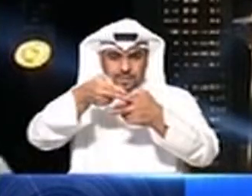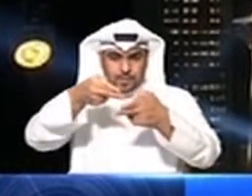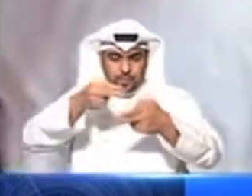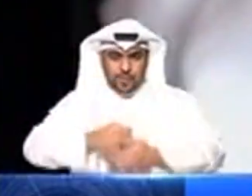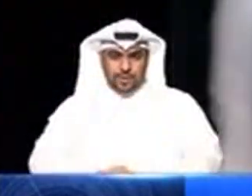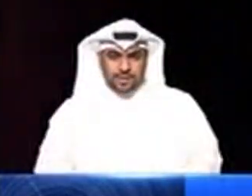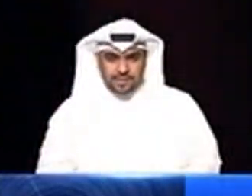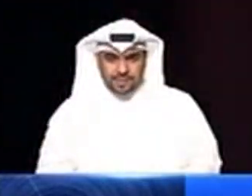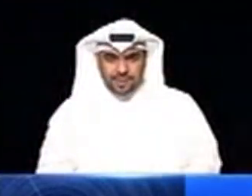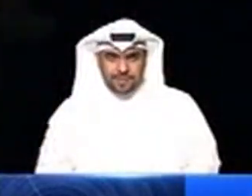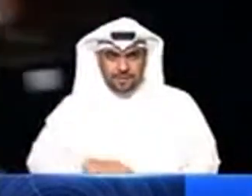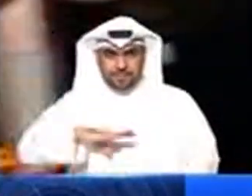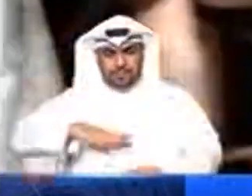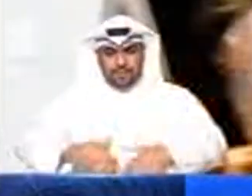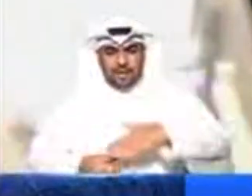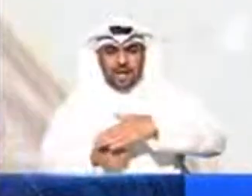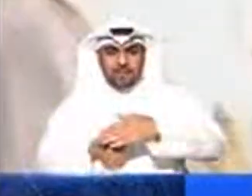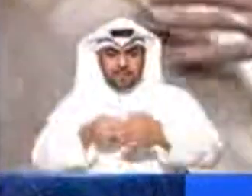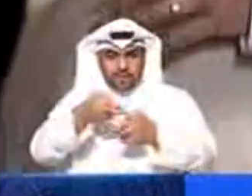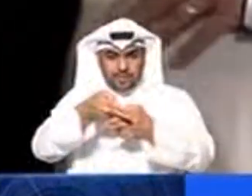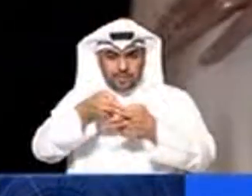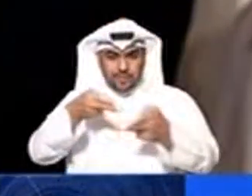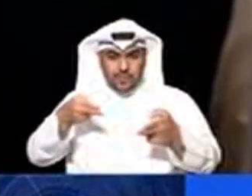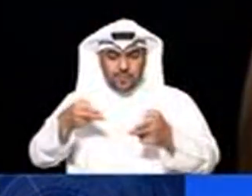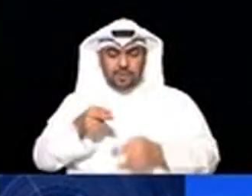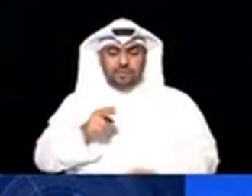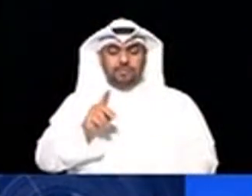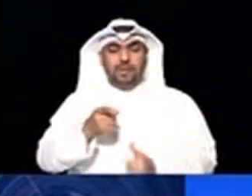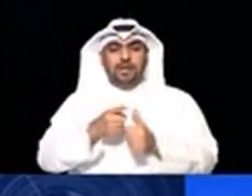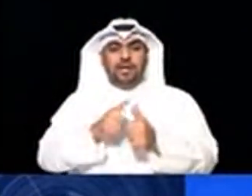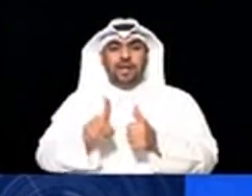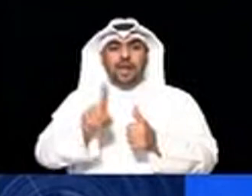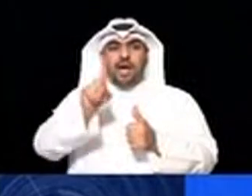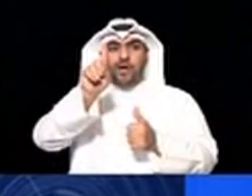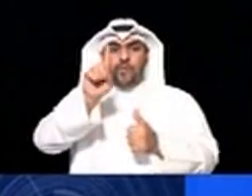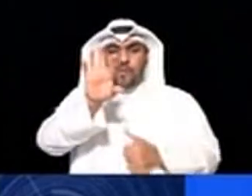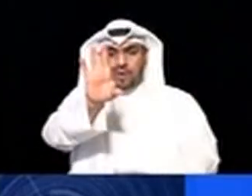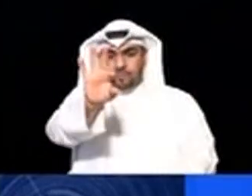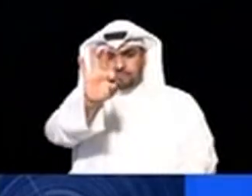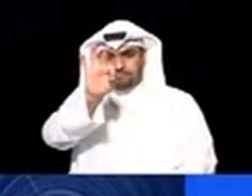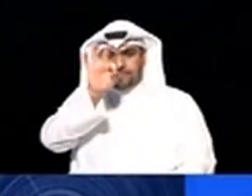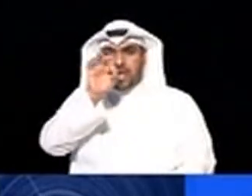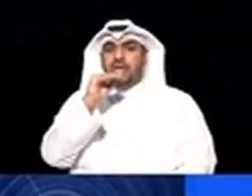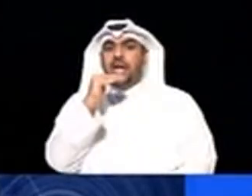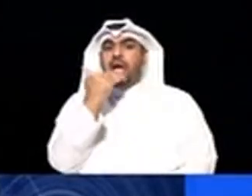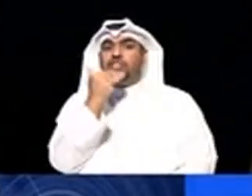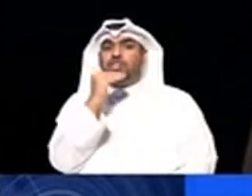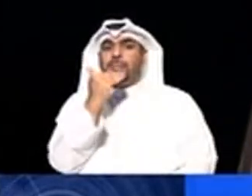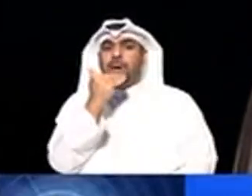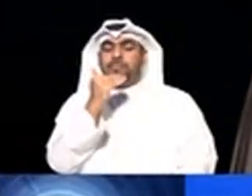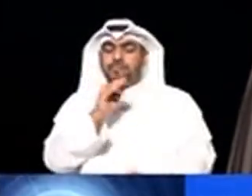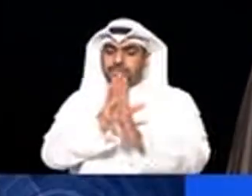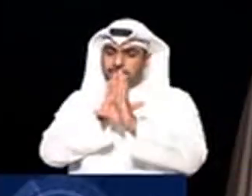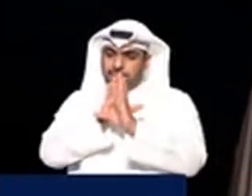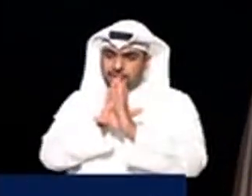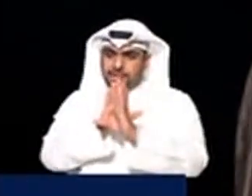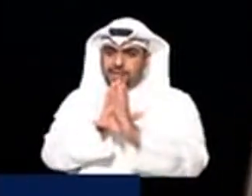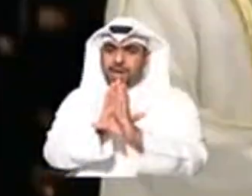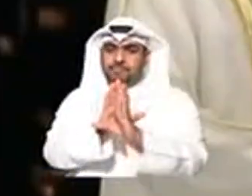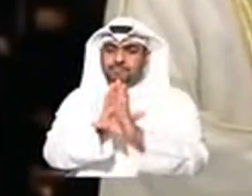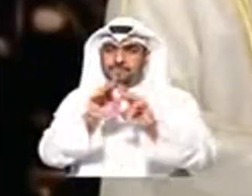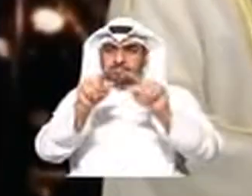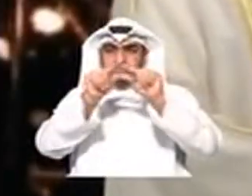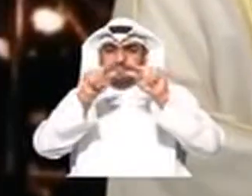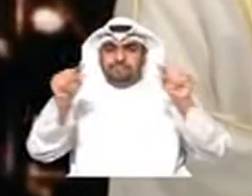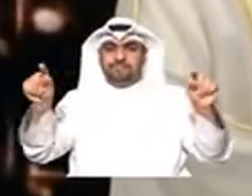الكبير وضع الشباب في مقدمة اهتماماته ليكون تدشين العمل المؤسسي الشبابي من أهم العناوين